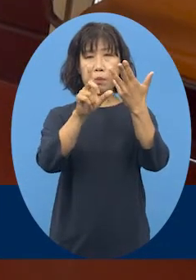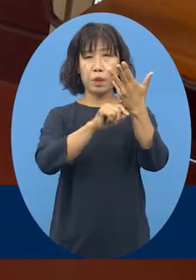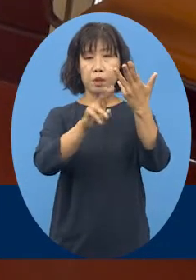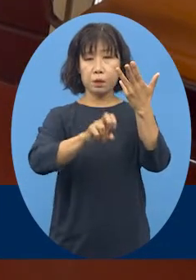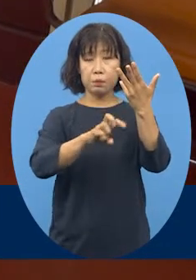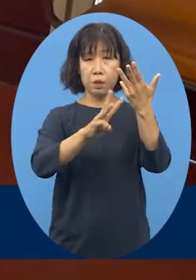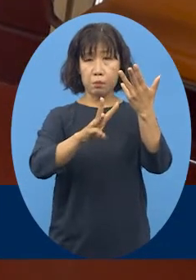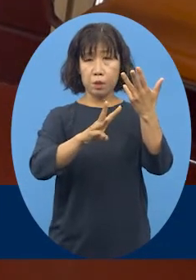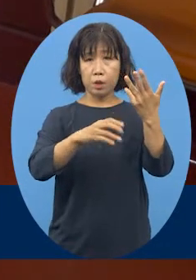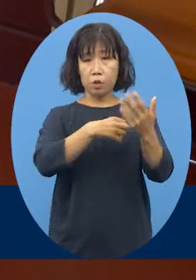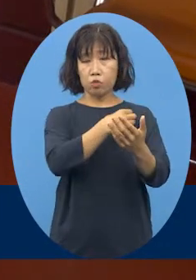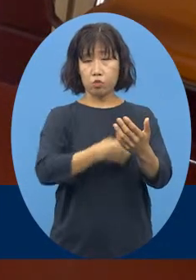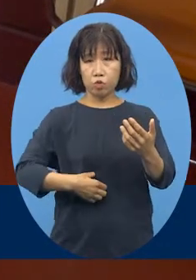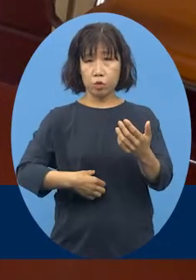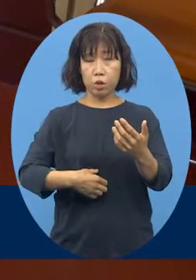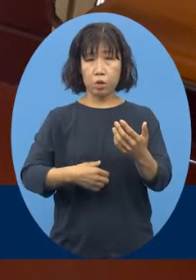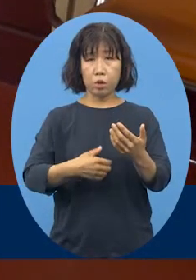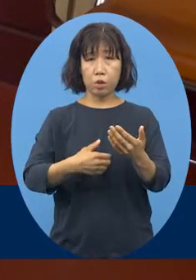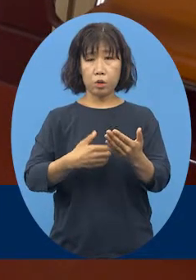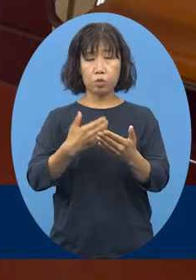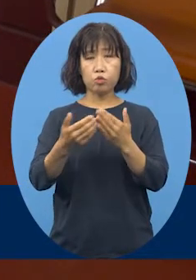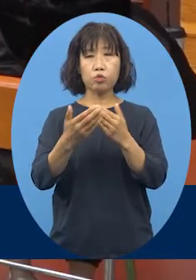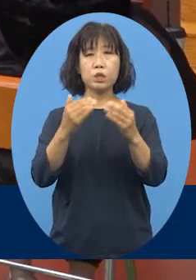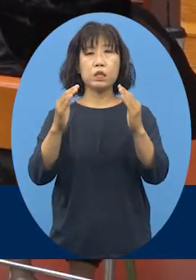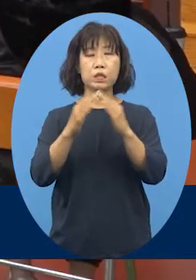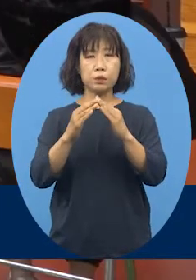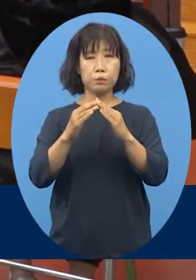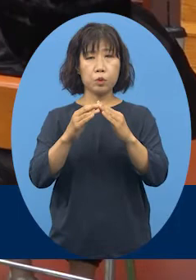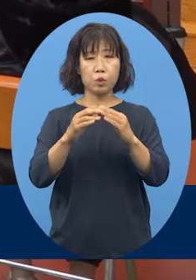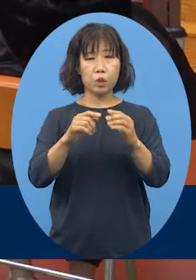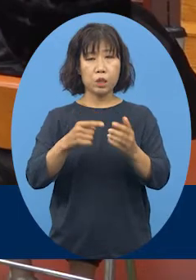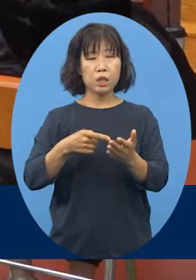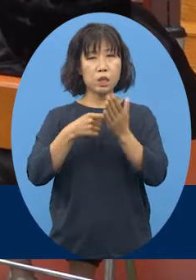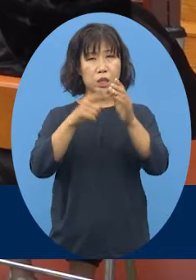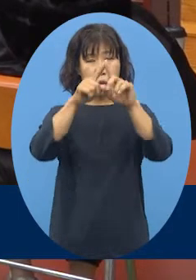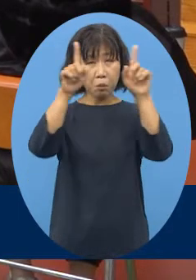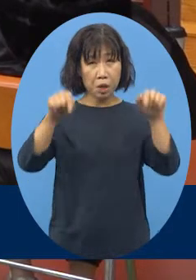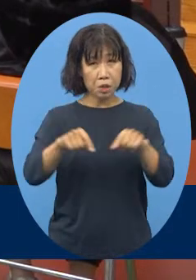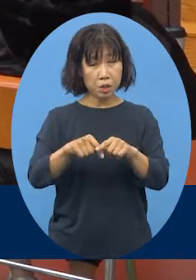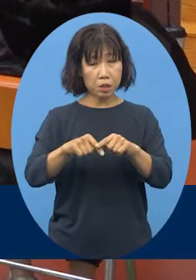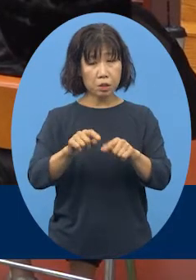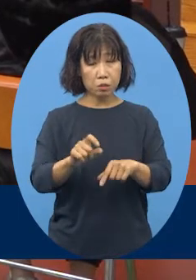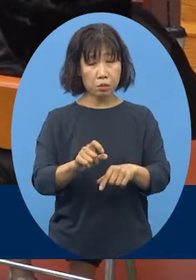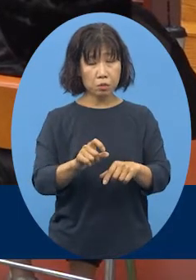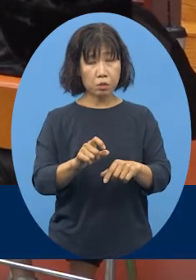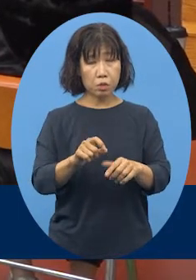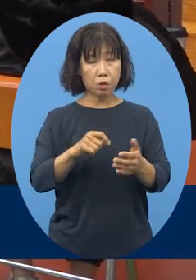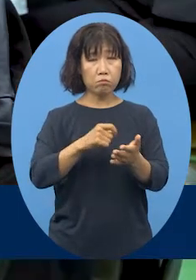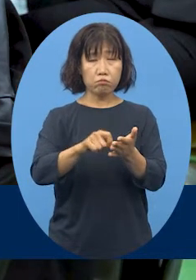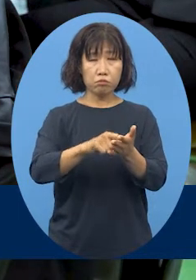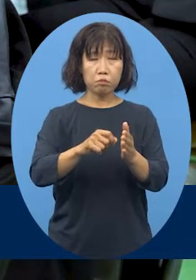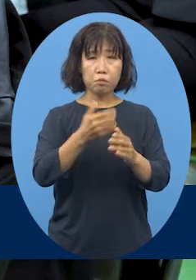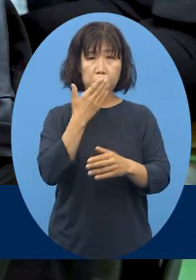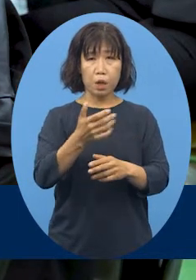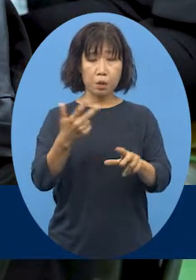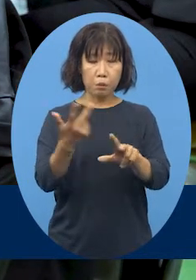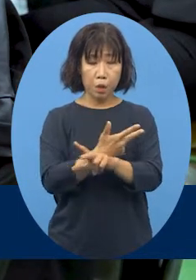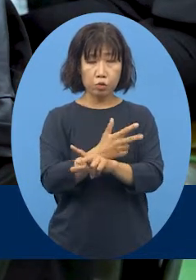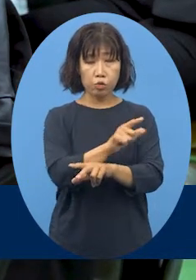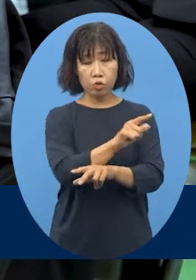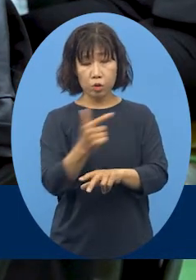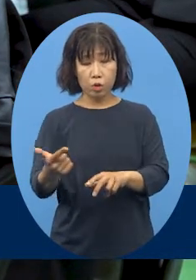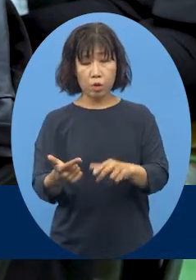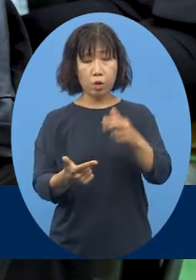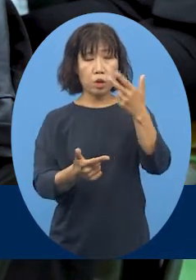신청은 8월 23일부터 구 창 누리집 구정소식 또는 신청 페이지를 통해 할 수 있으며 9월 2일부터 매주